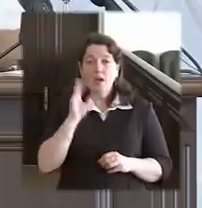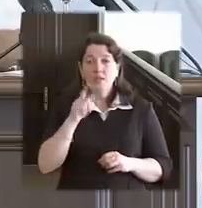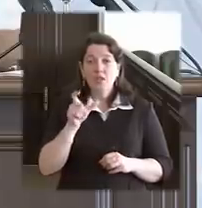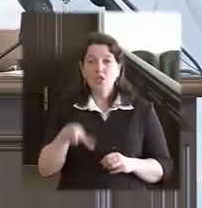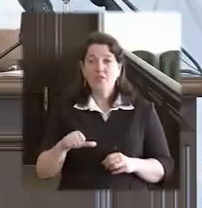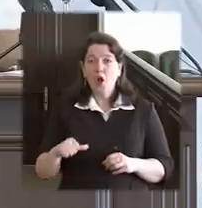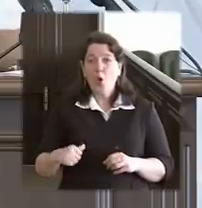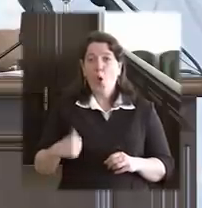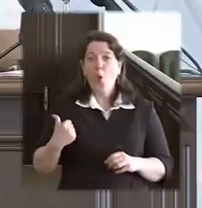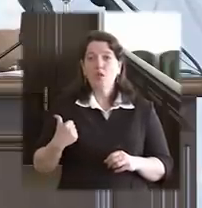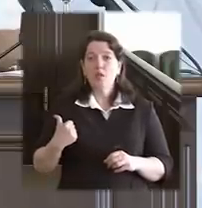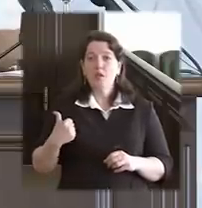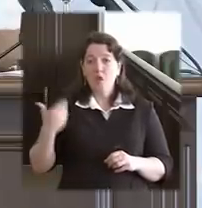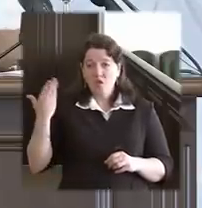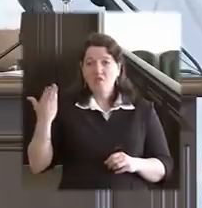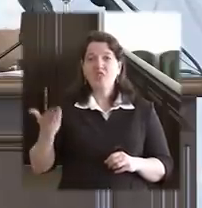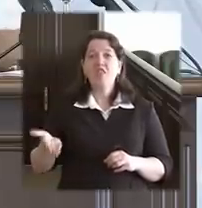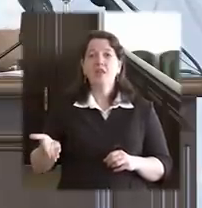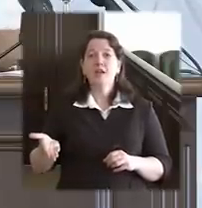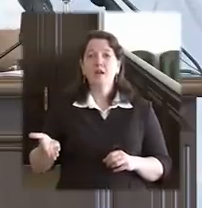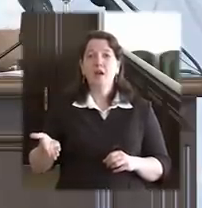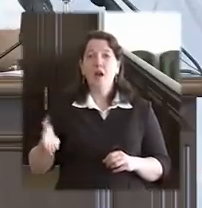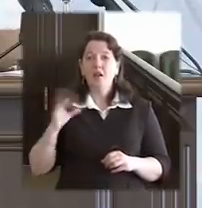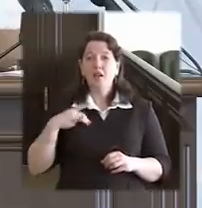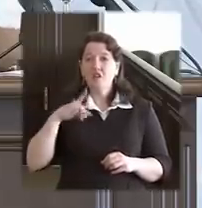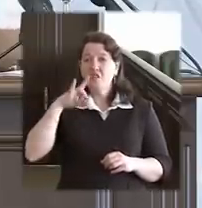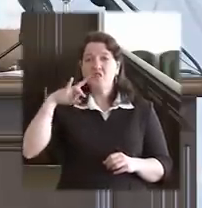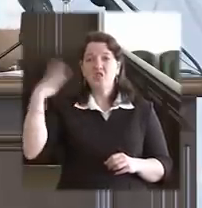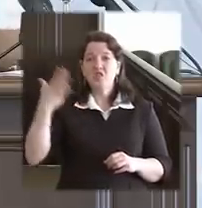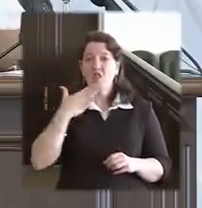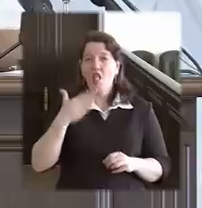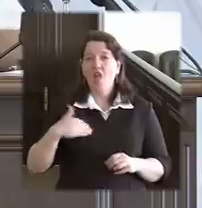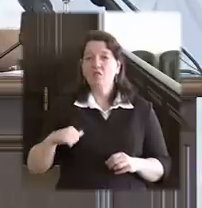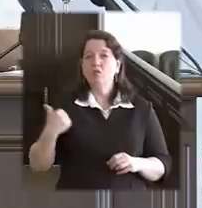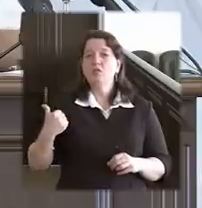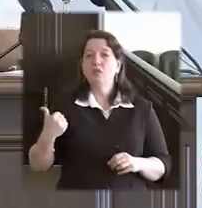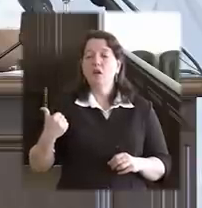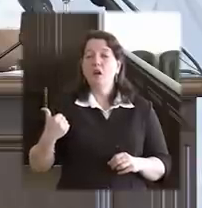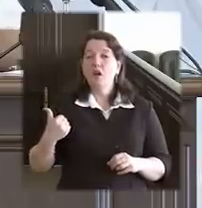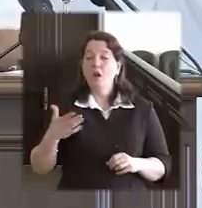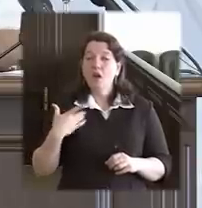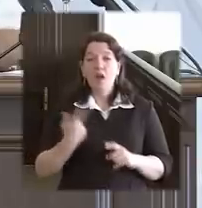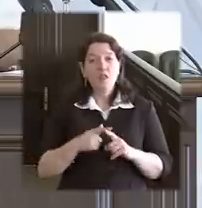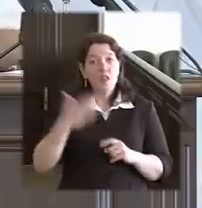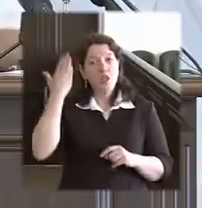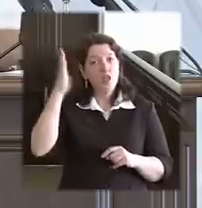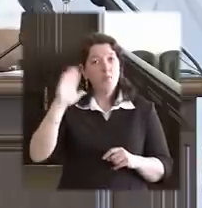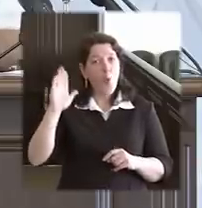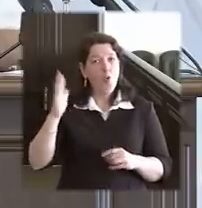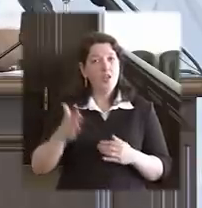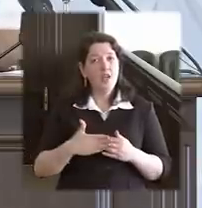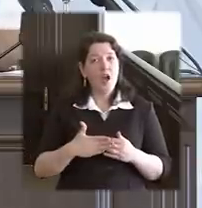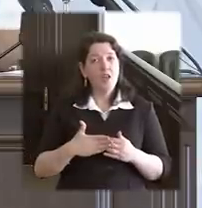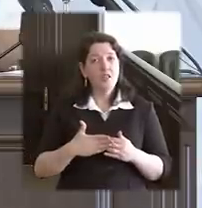Когда я гордо смотрю на всех с высоты, когда я тщеславлюсь и так далее. Не Бог